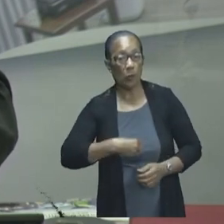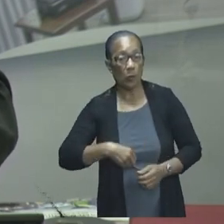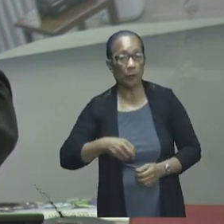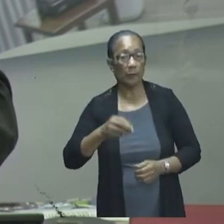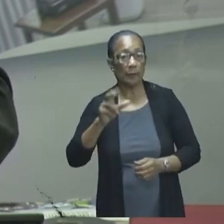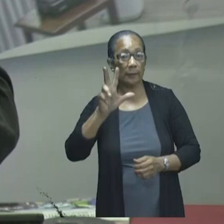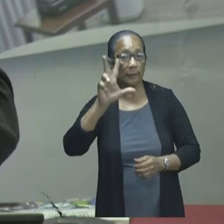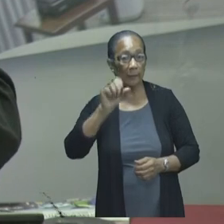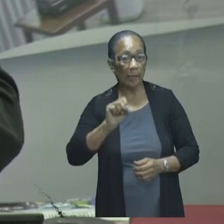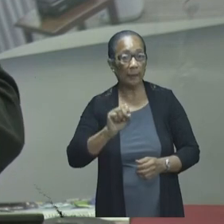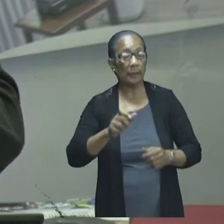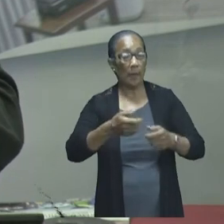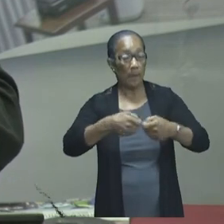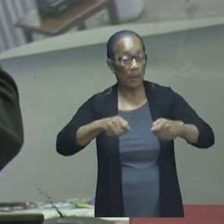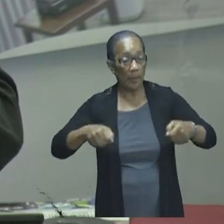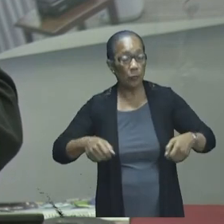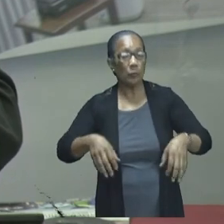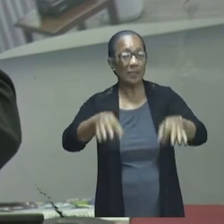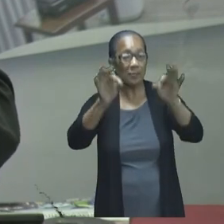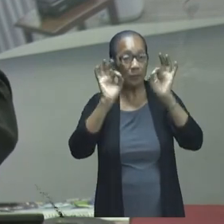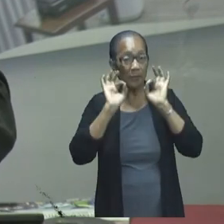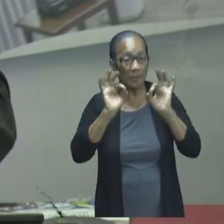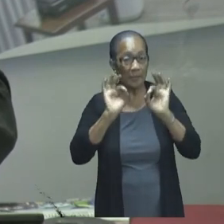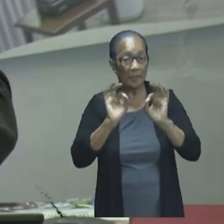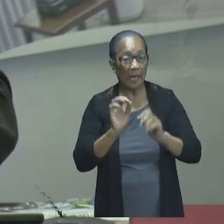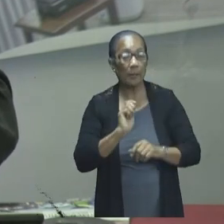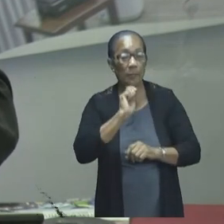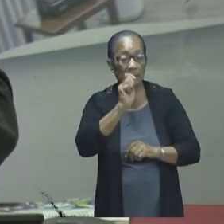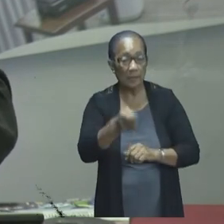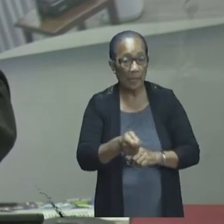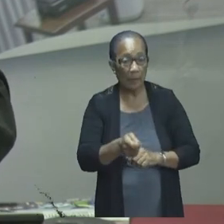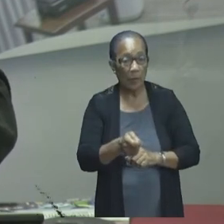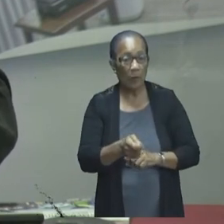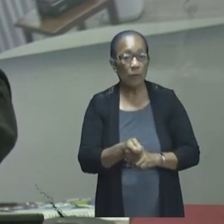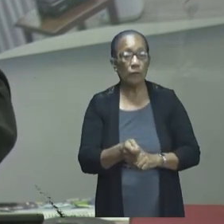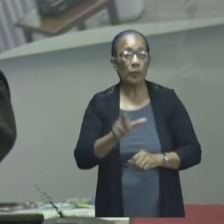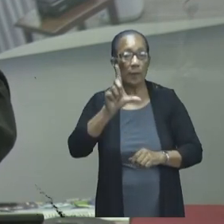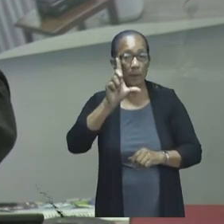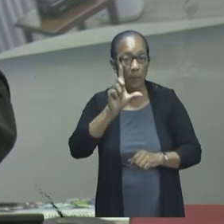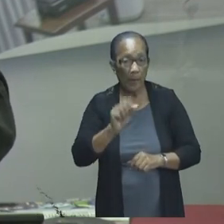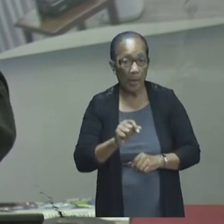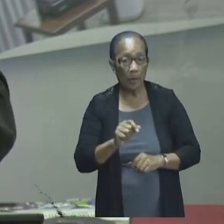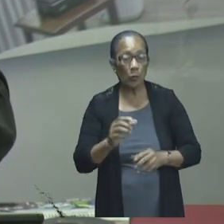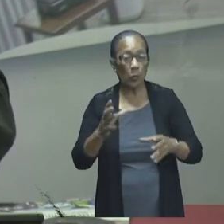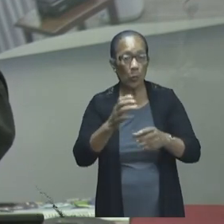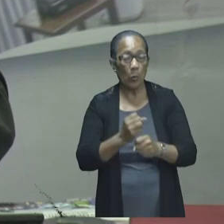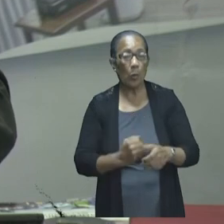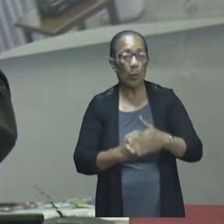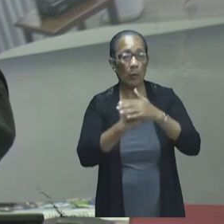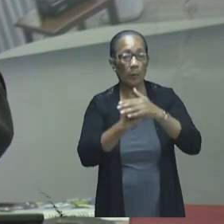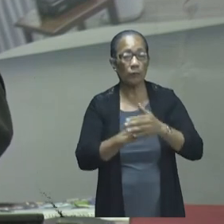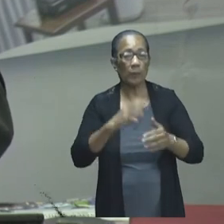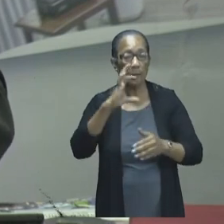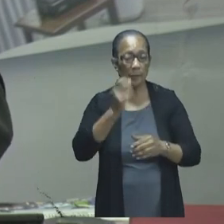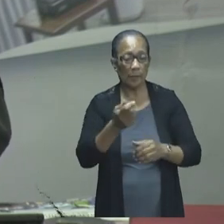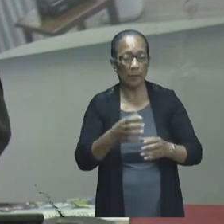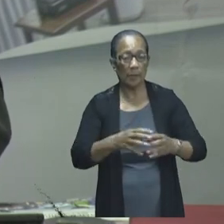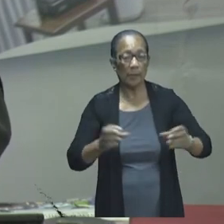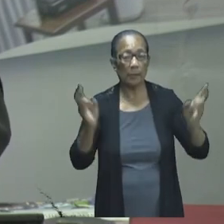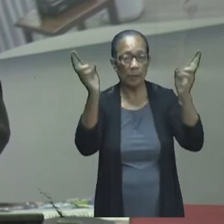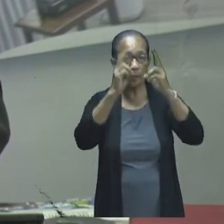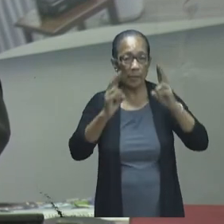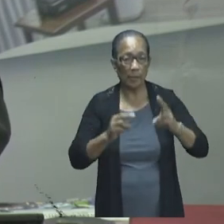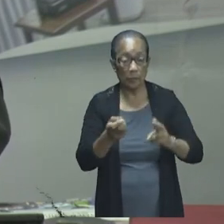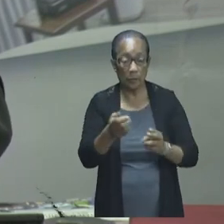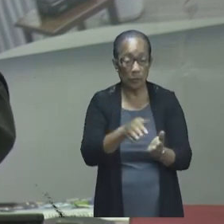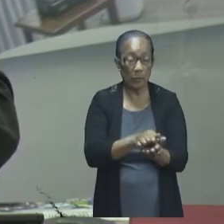is primair bestemd voor die macro-economische versterk en die ondersteunen van die centrale bank internationale reserve